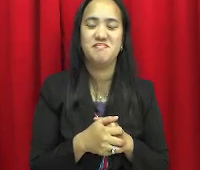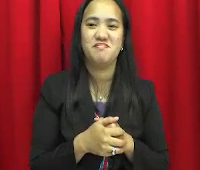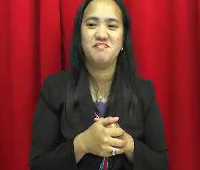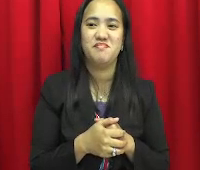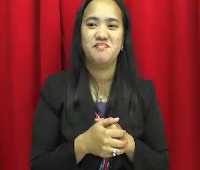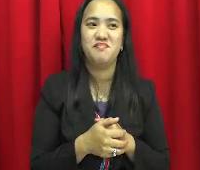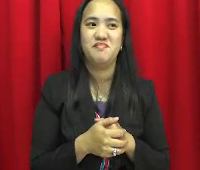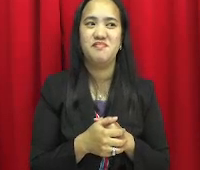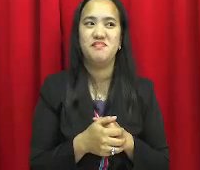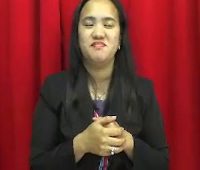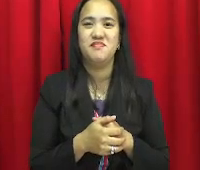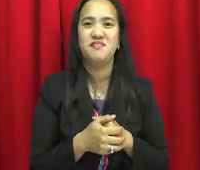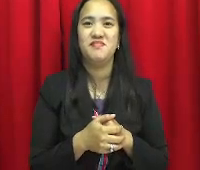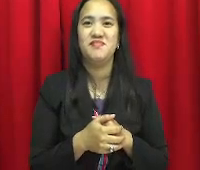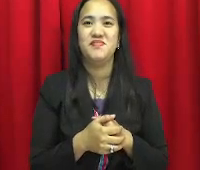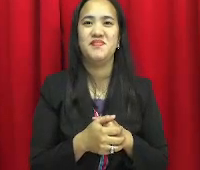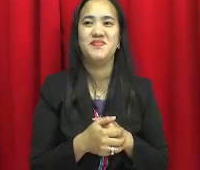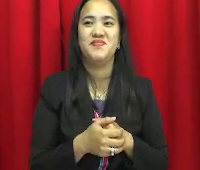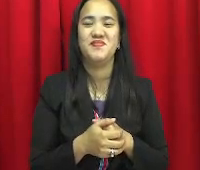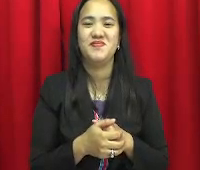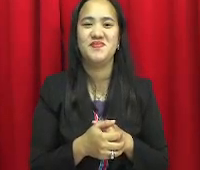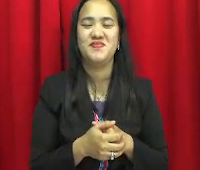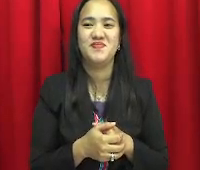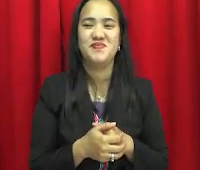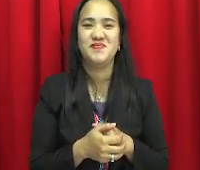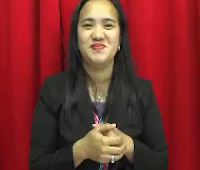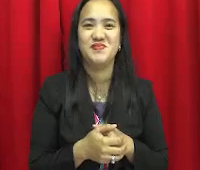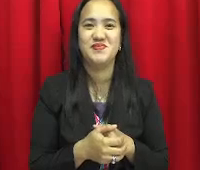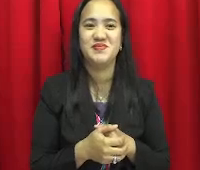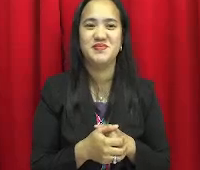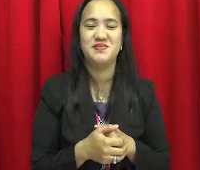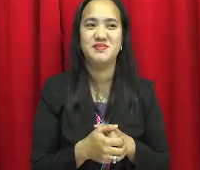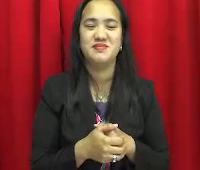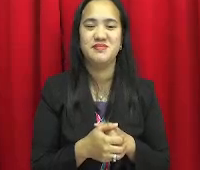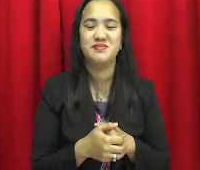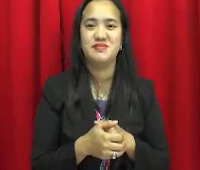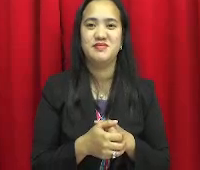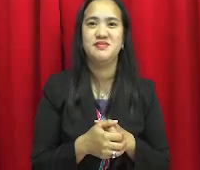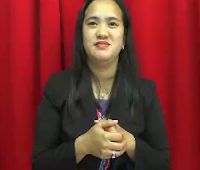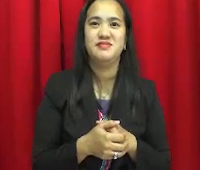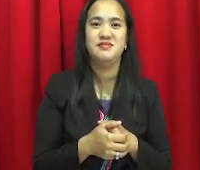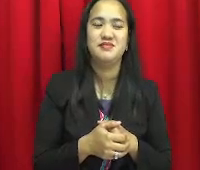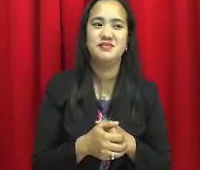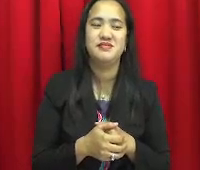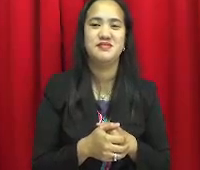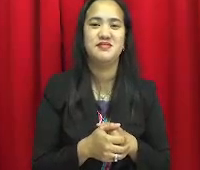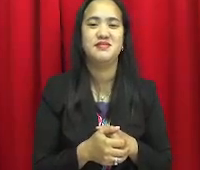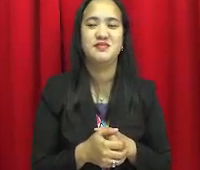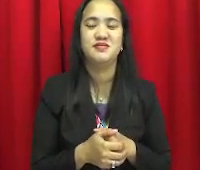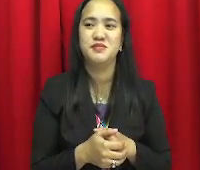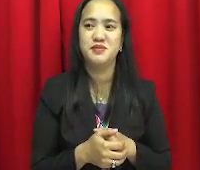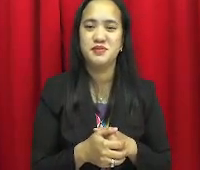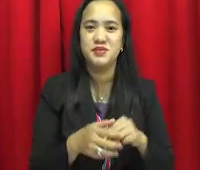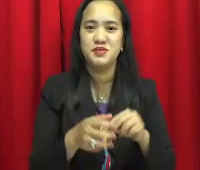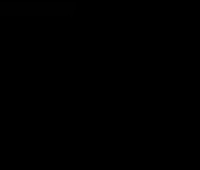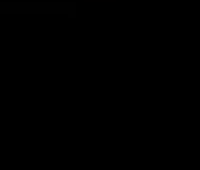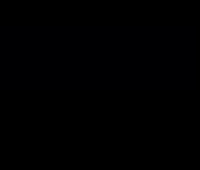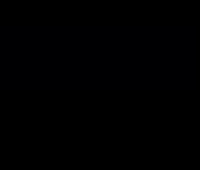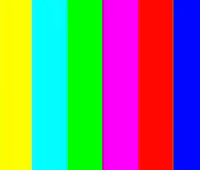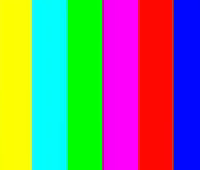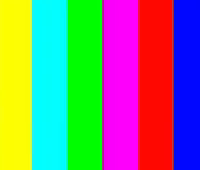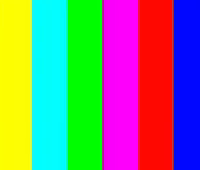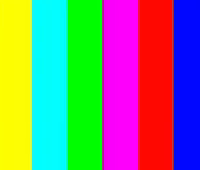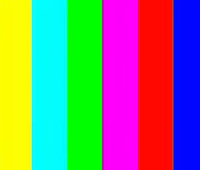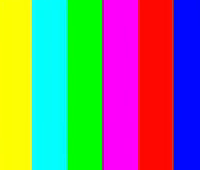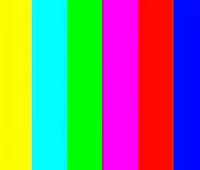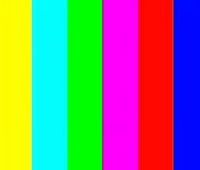si Bogs, isang kilometro pa yata ang luang eh. So ayan. All right. Anyway, sige,